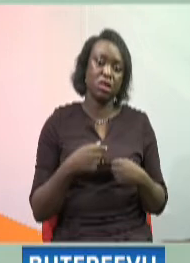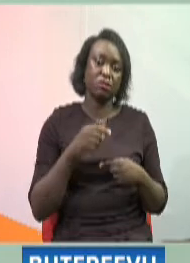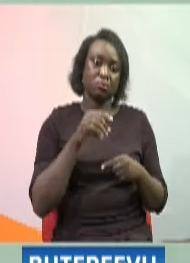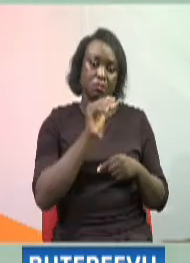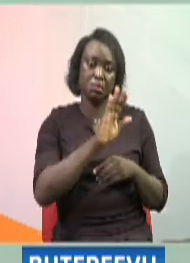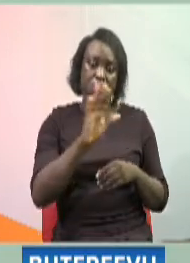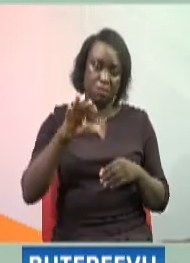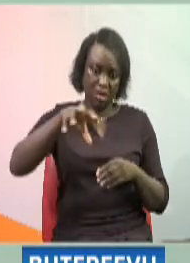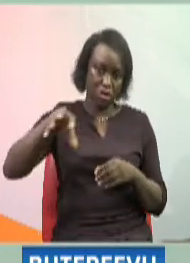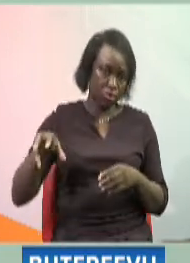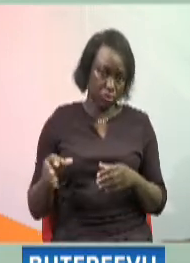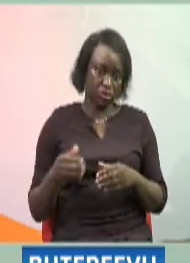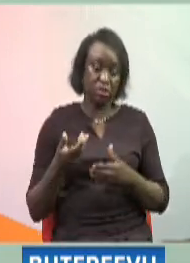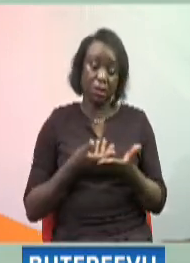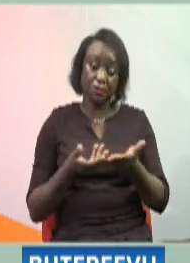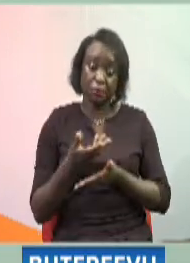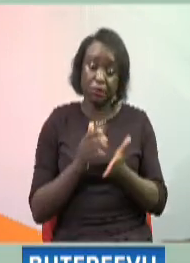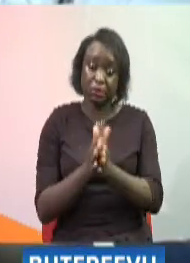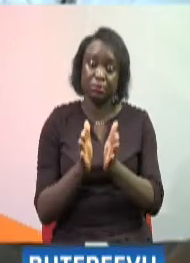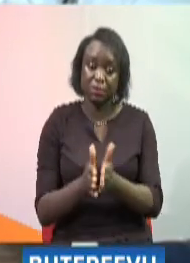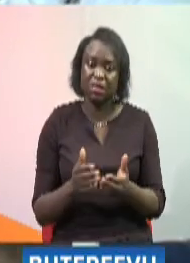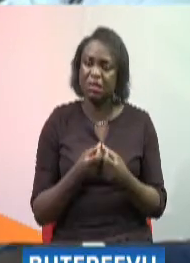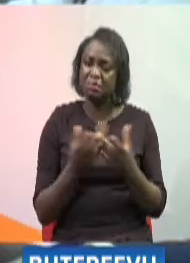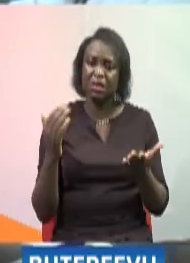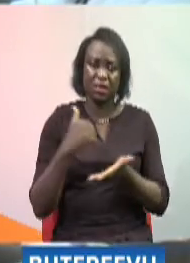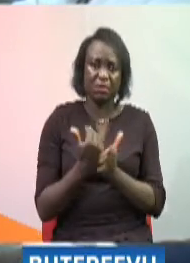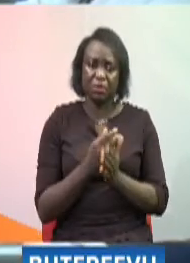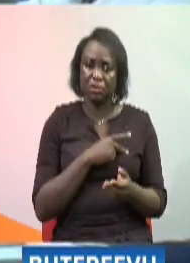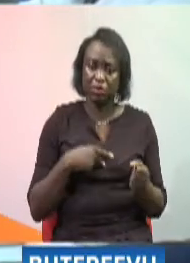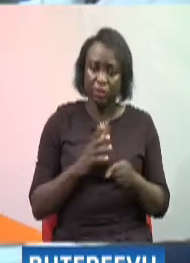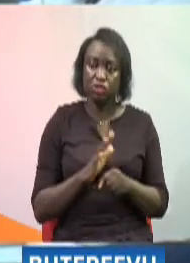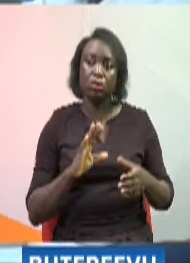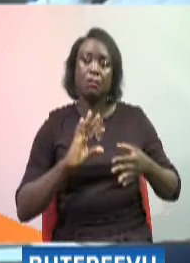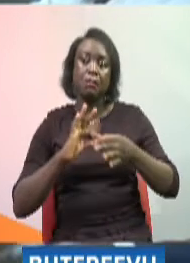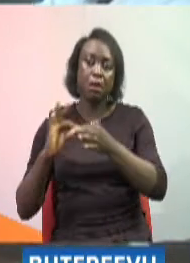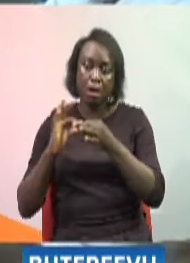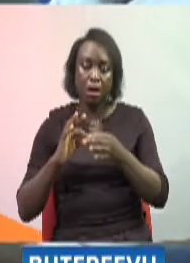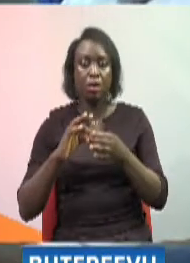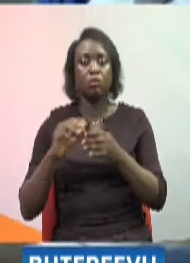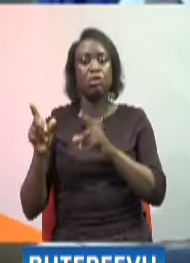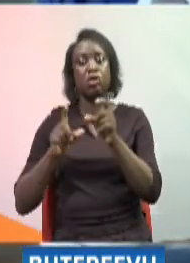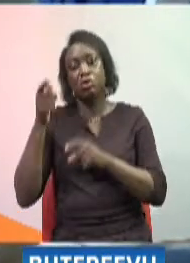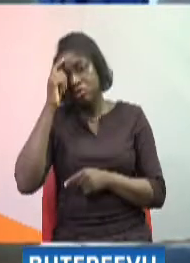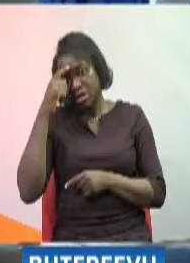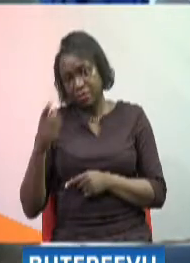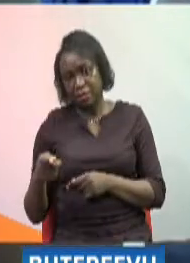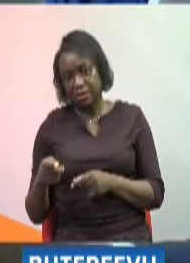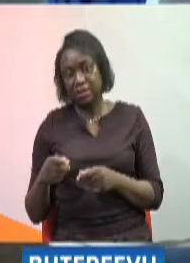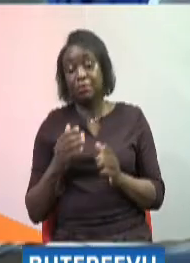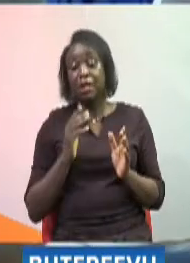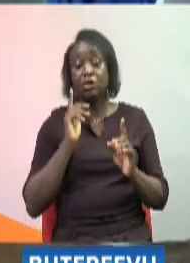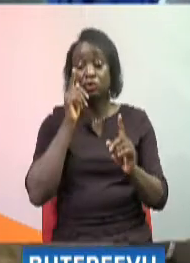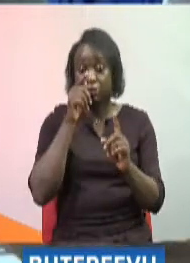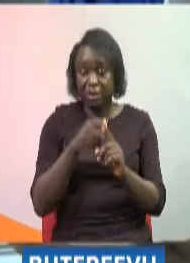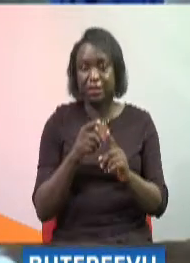bali, Oweekitiibwa Kawuki ategeezezza nti ebitongole ebisinga mu Bwakabaka bikola ne gavumenti eyawakati ng'enteekateeka eno yakoleddwa n'ebigendererwa